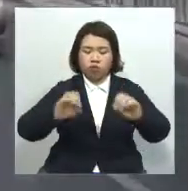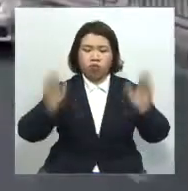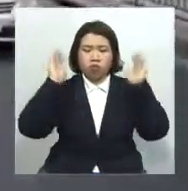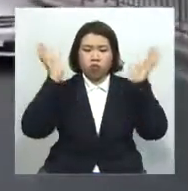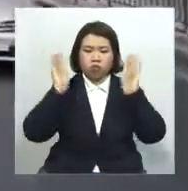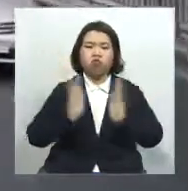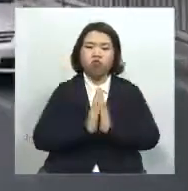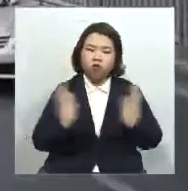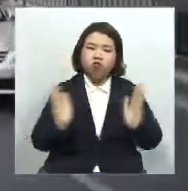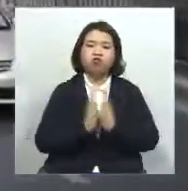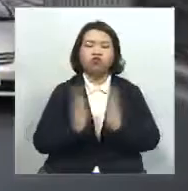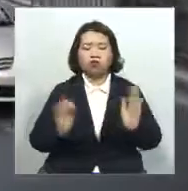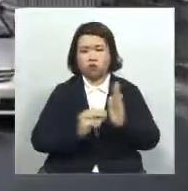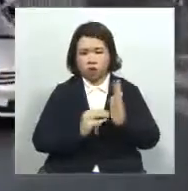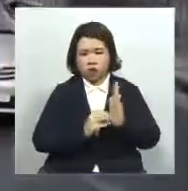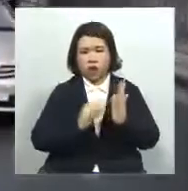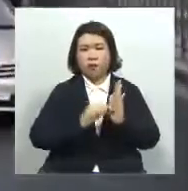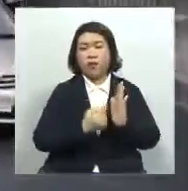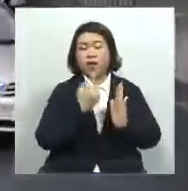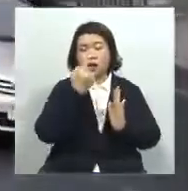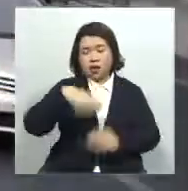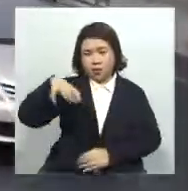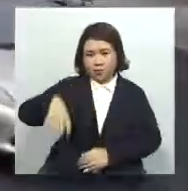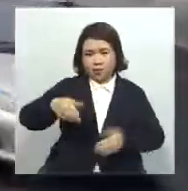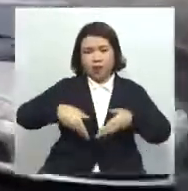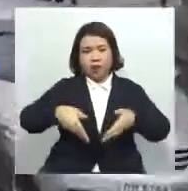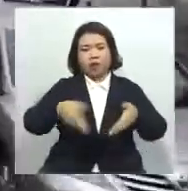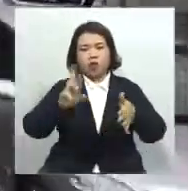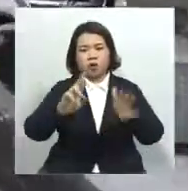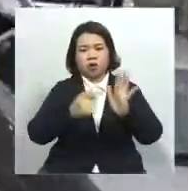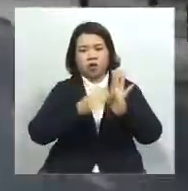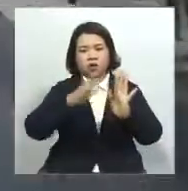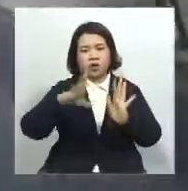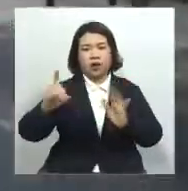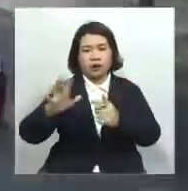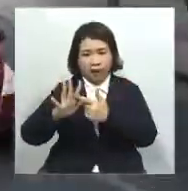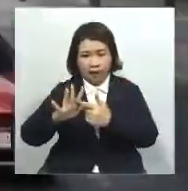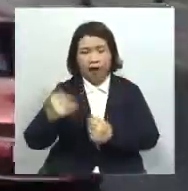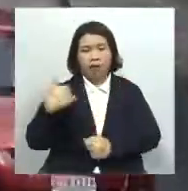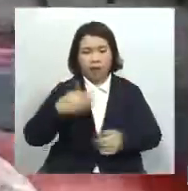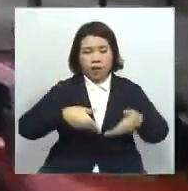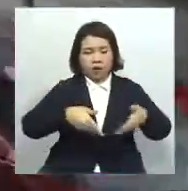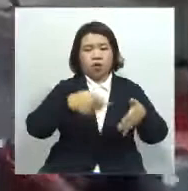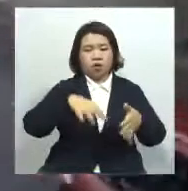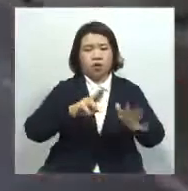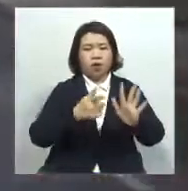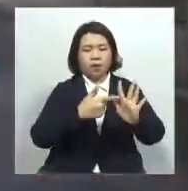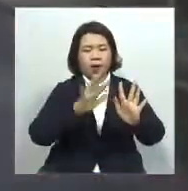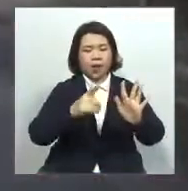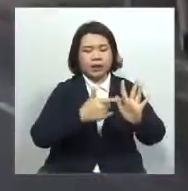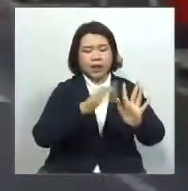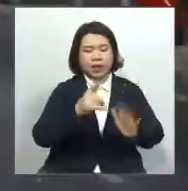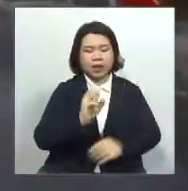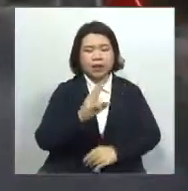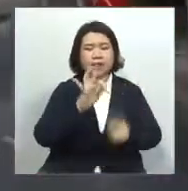ชาวกรุงเทพนะครับเริ่มจากที่ทำการพรรคบริเวณถนนรัชดาภิเษกไปตามเส้นทางถนนประชาชื่นเข้าสู่ถนนพระรา